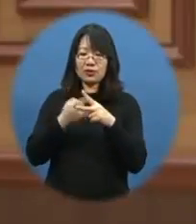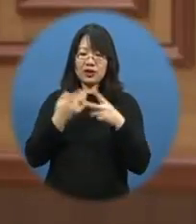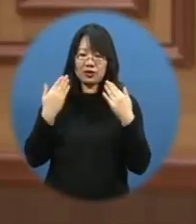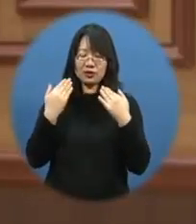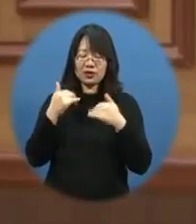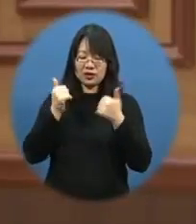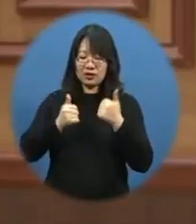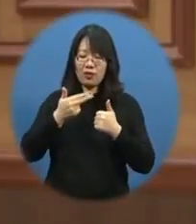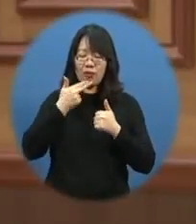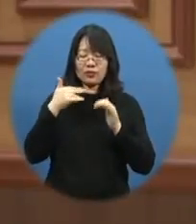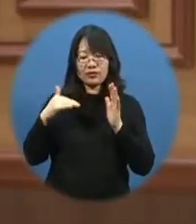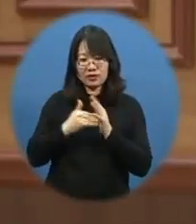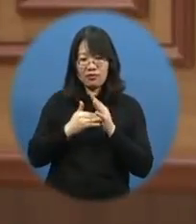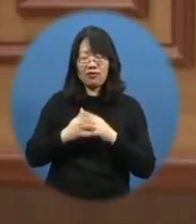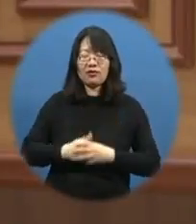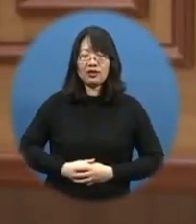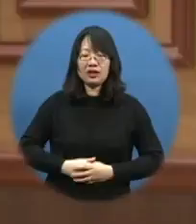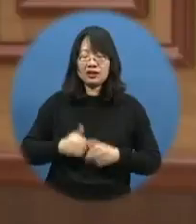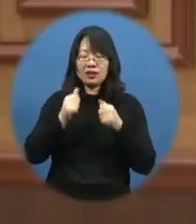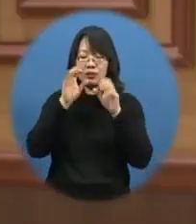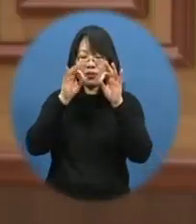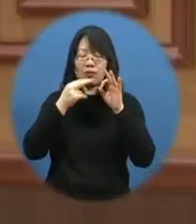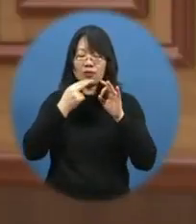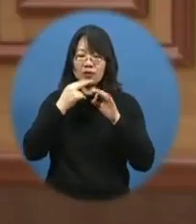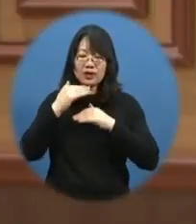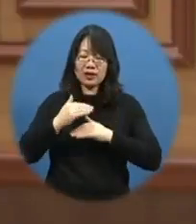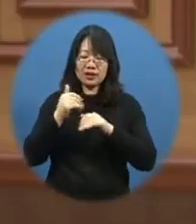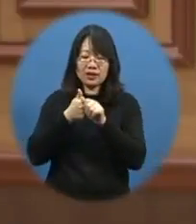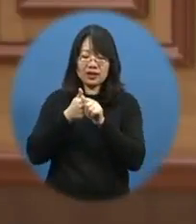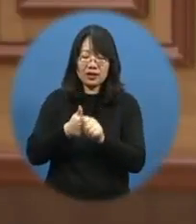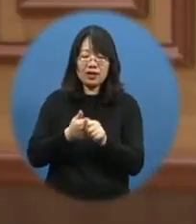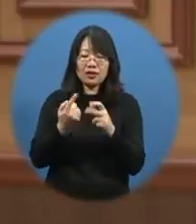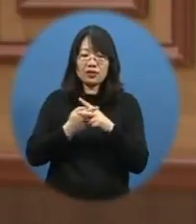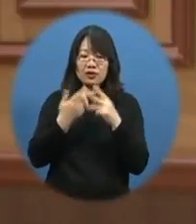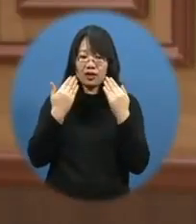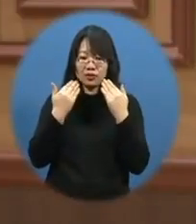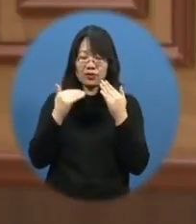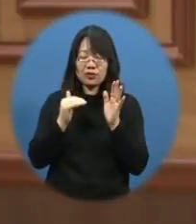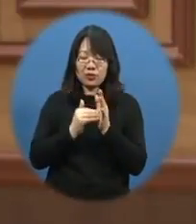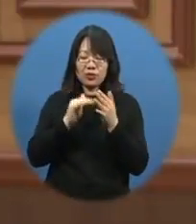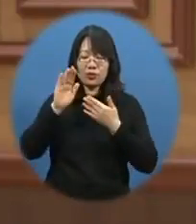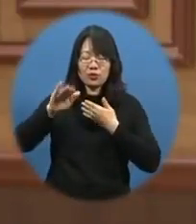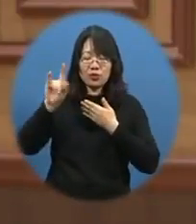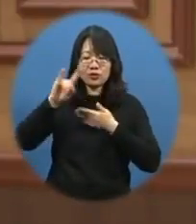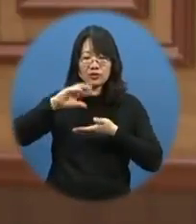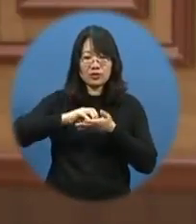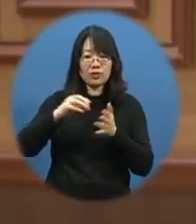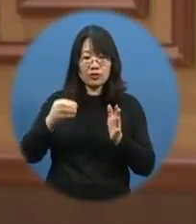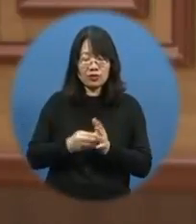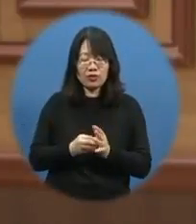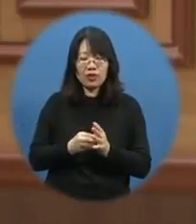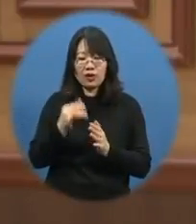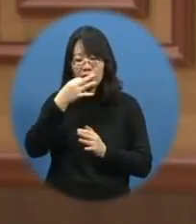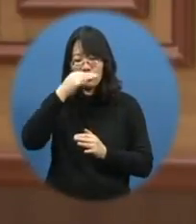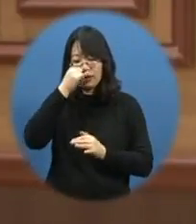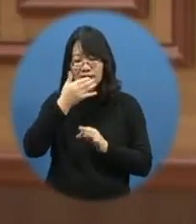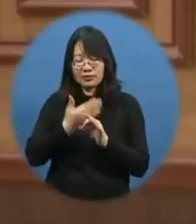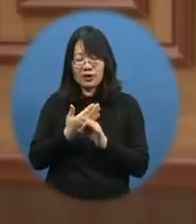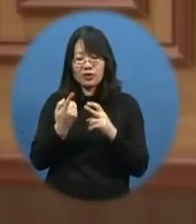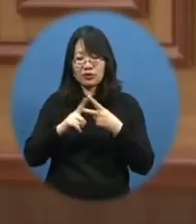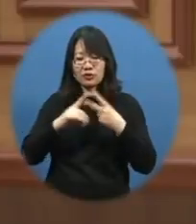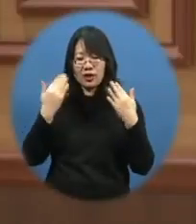시험을 일체 보지 않습니다. 시험을 보지 않습니다. 이제 단계적으로 저희들이 초등학교를 해서 어느 정도 효과가 있다